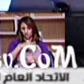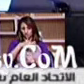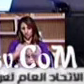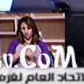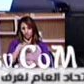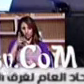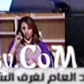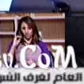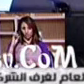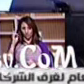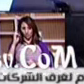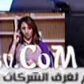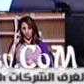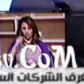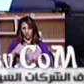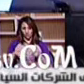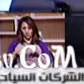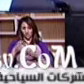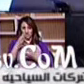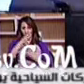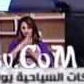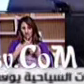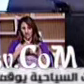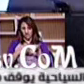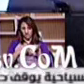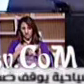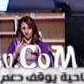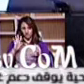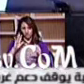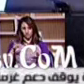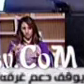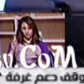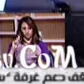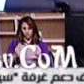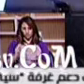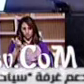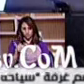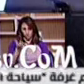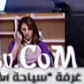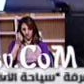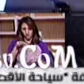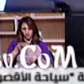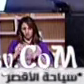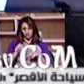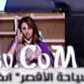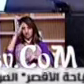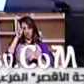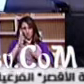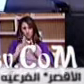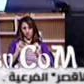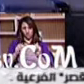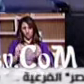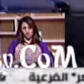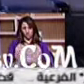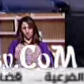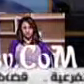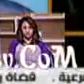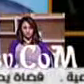الكافي وليله النصف من شعبان وانك على خل ل ق عزيم تعالوا نشوف نشره احوال مصر ونرجع نشوف حرب الميليشيات